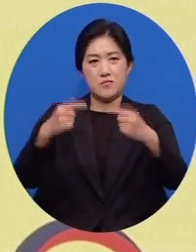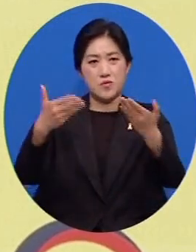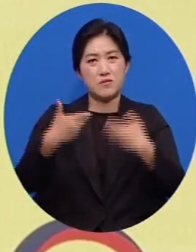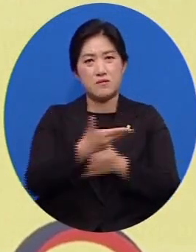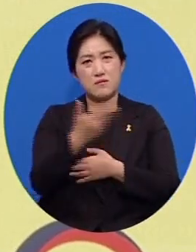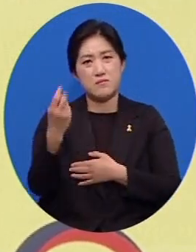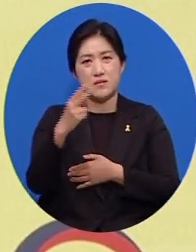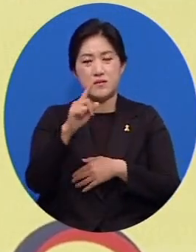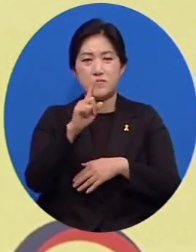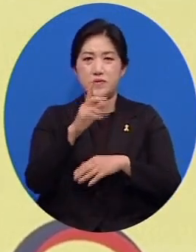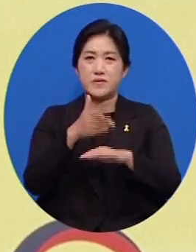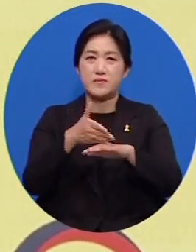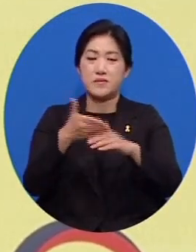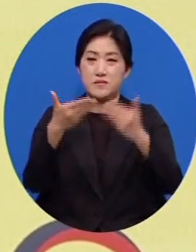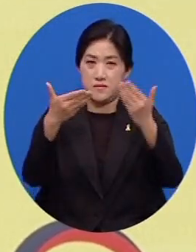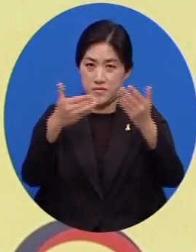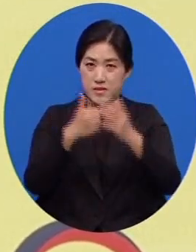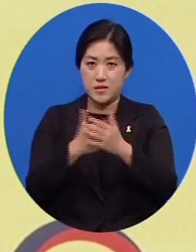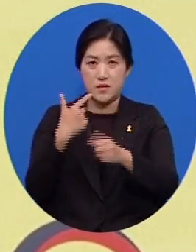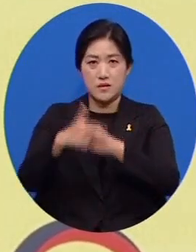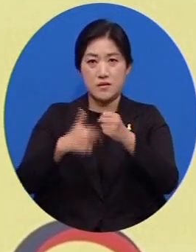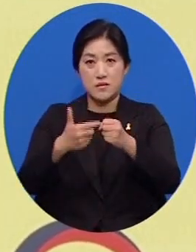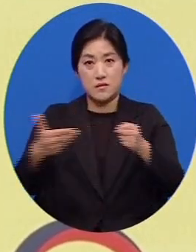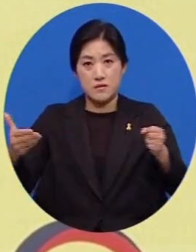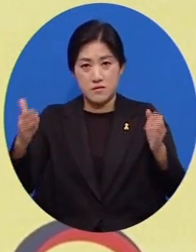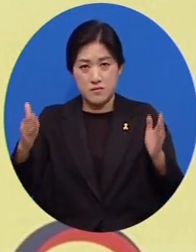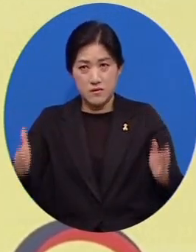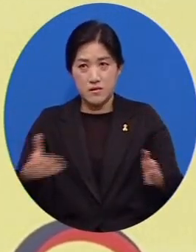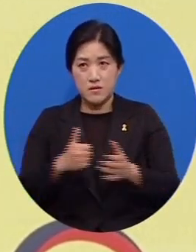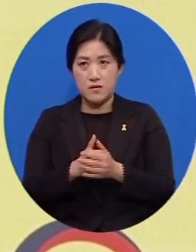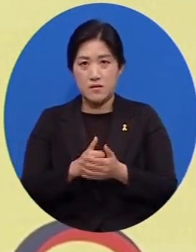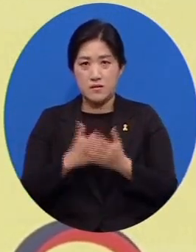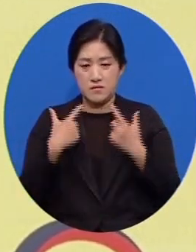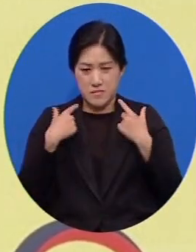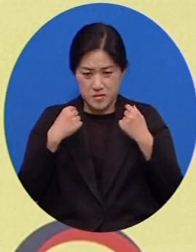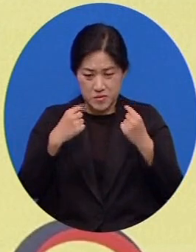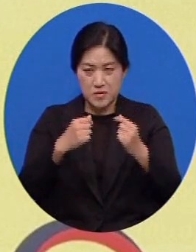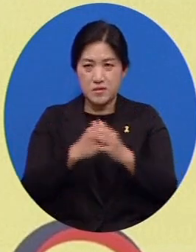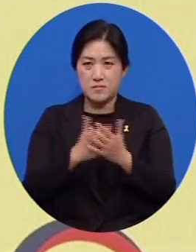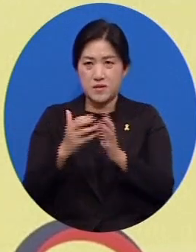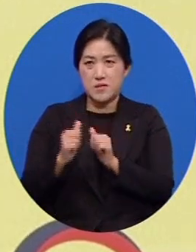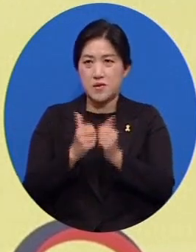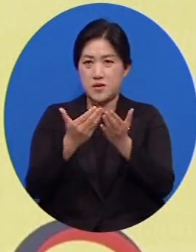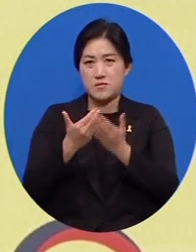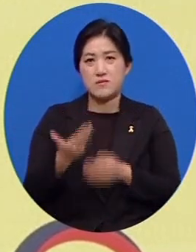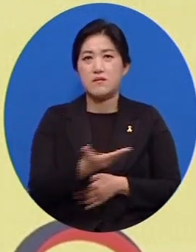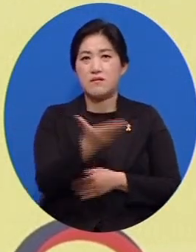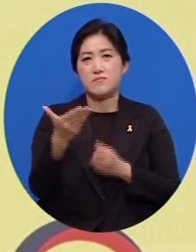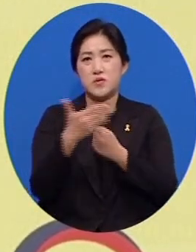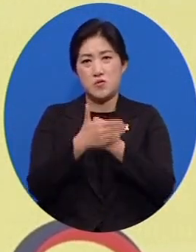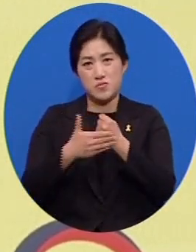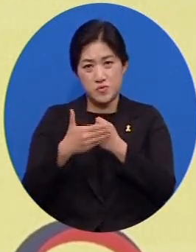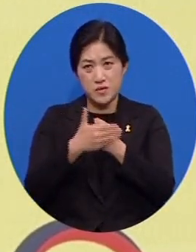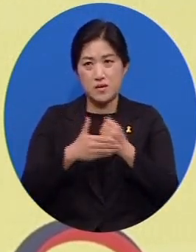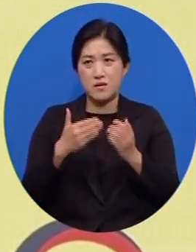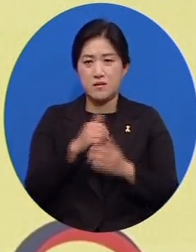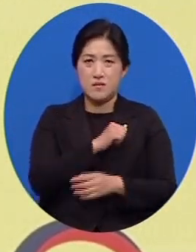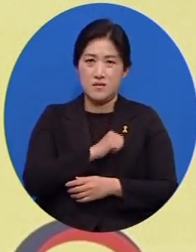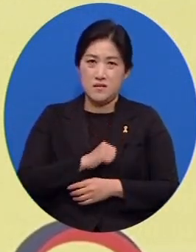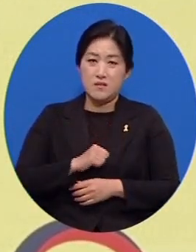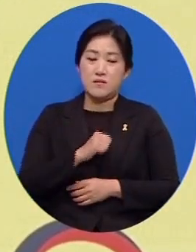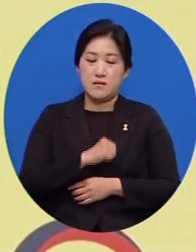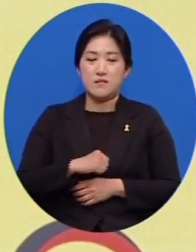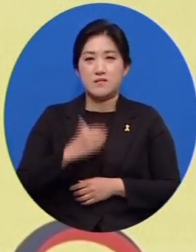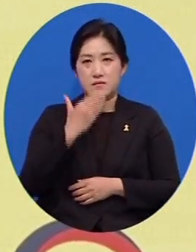한번 감사드립니다. 지난 6년의 세월 동안 변함없이 함께해 주신 여러분들 덕분에 견딜 수